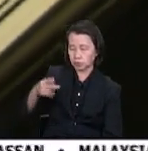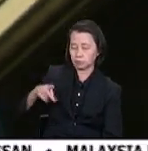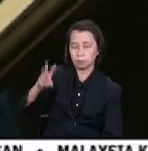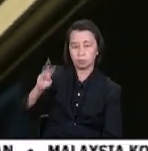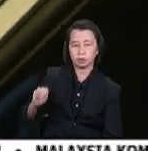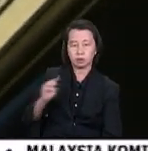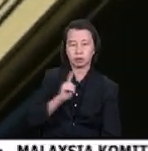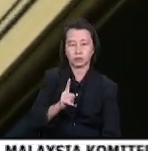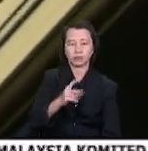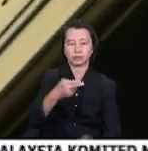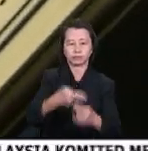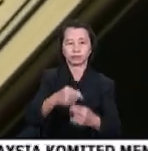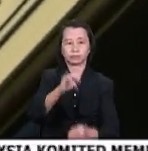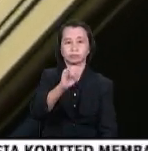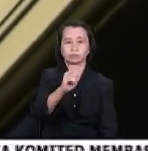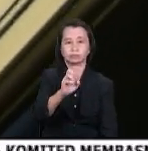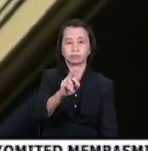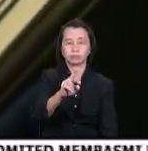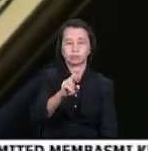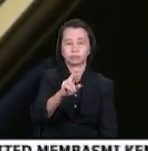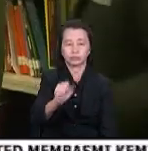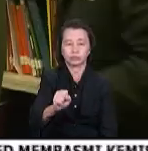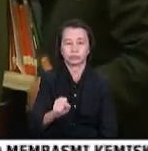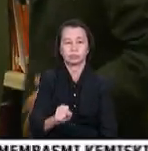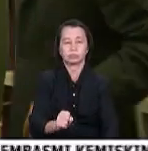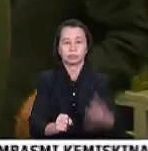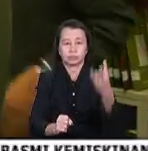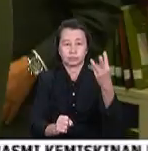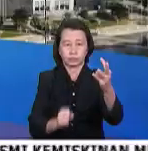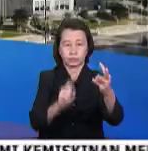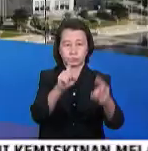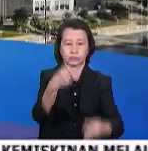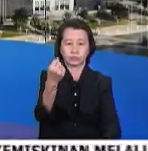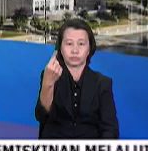Ehwal Agama Idris Ahmad 16 November lalu.